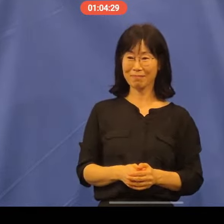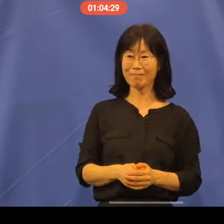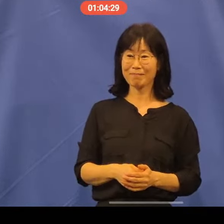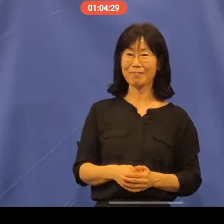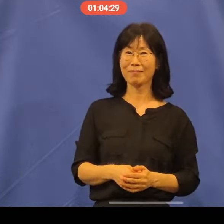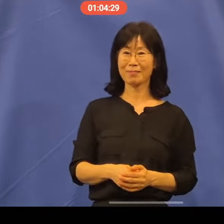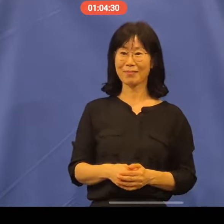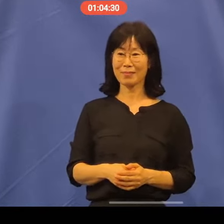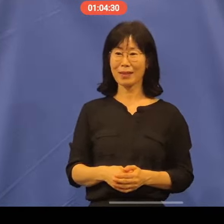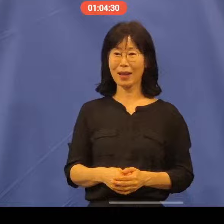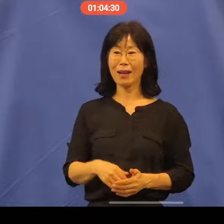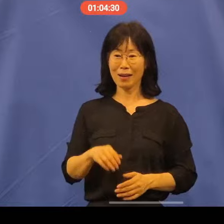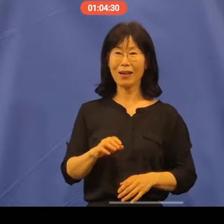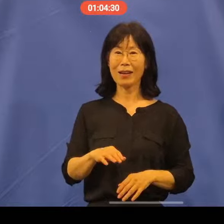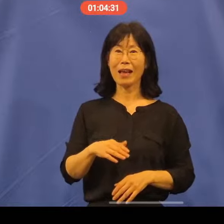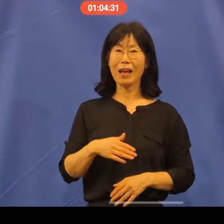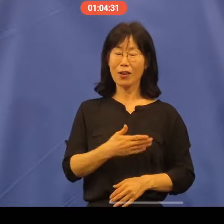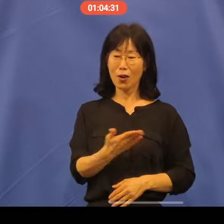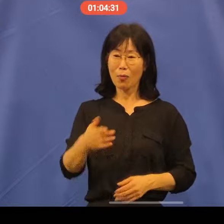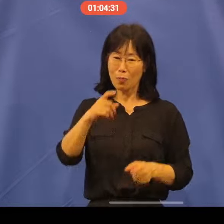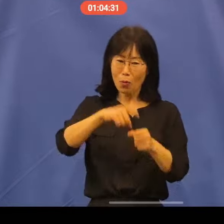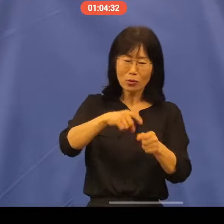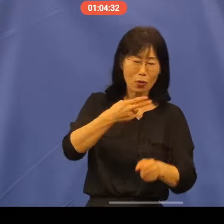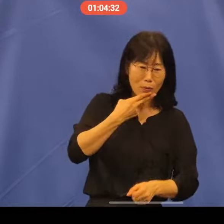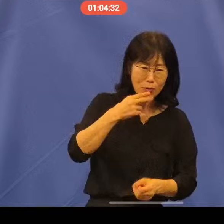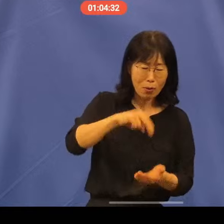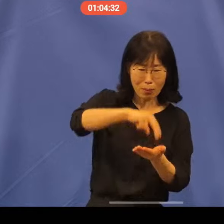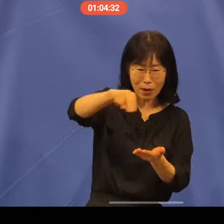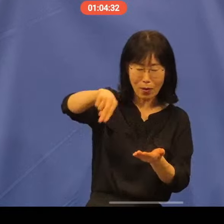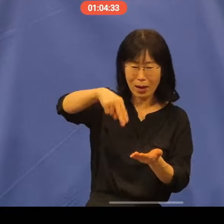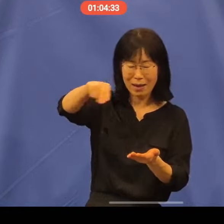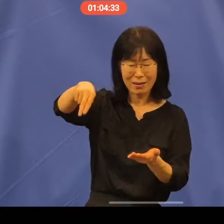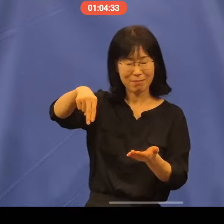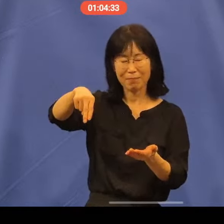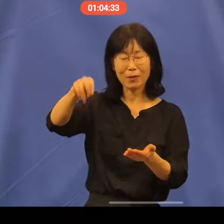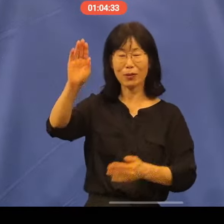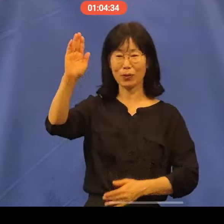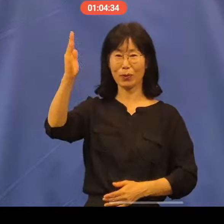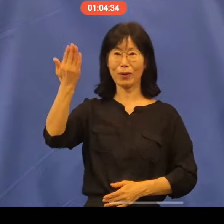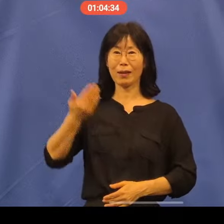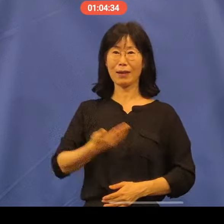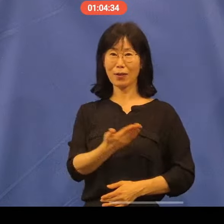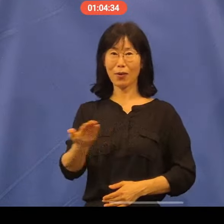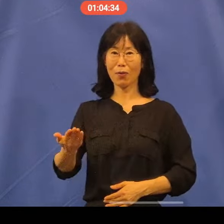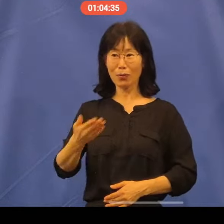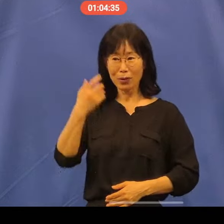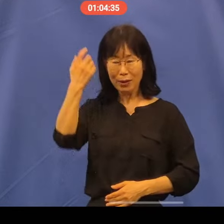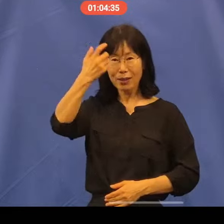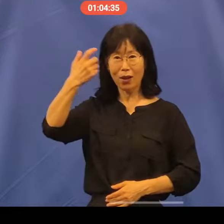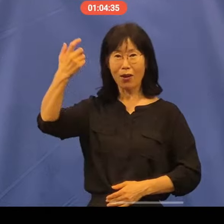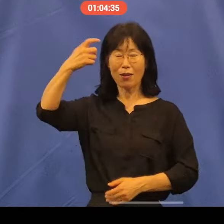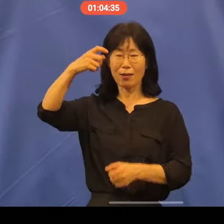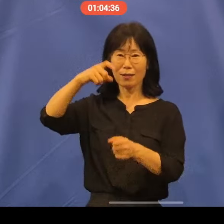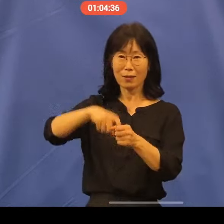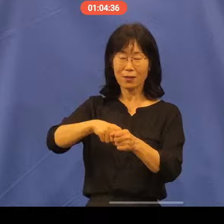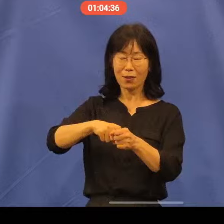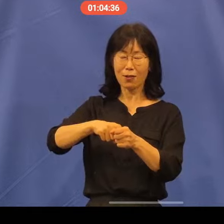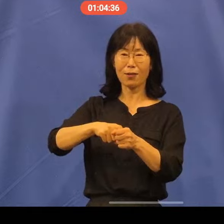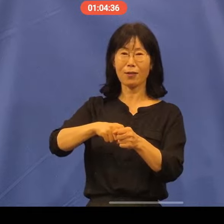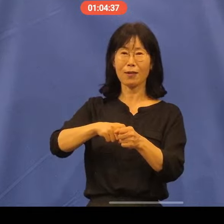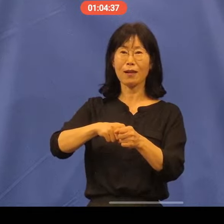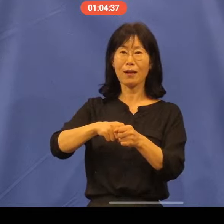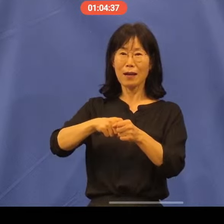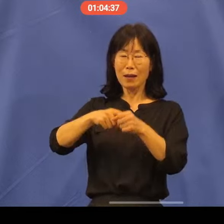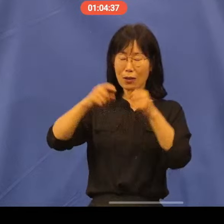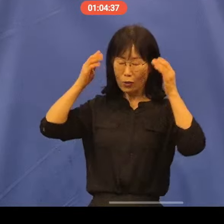무목적은 무의미를 만들어내요. 여러분, 오늘 자주자주 영적 초점을 빗나가서 우리의 삶이 허공을 칠